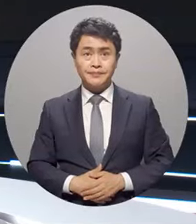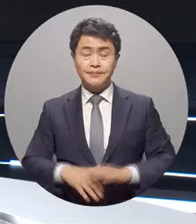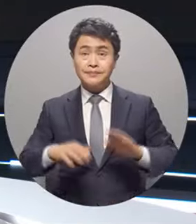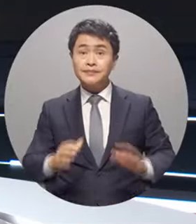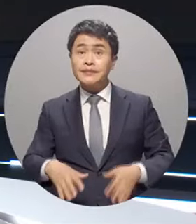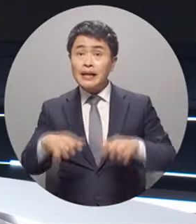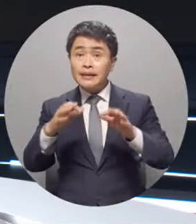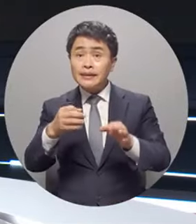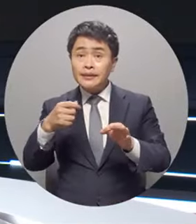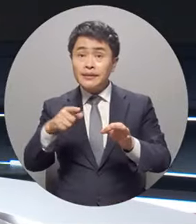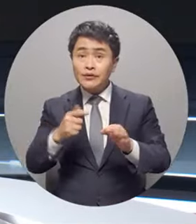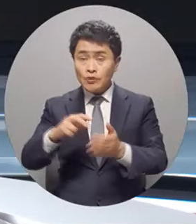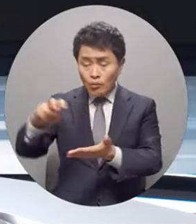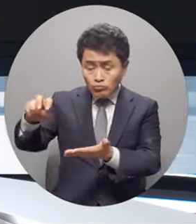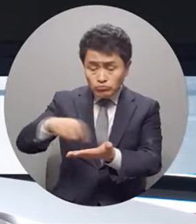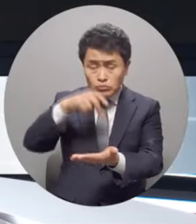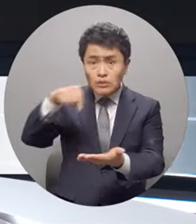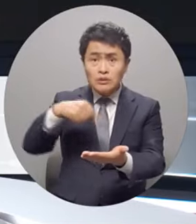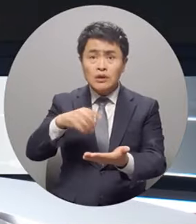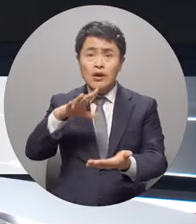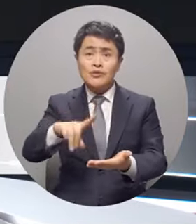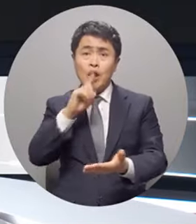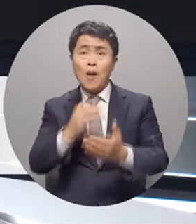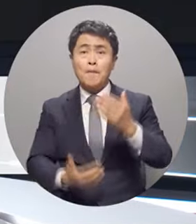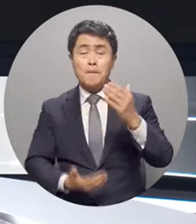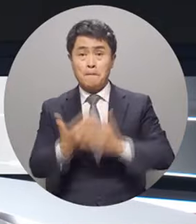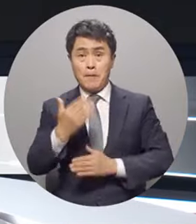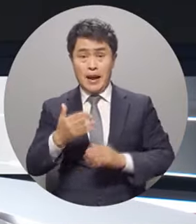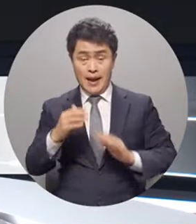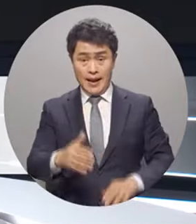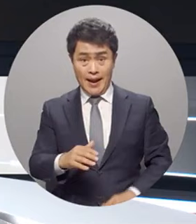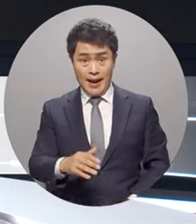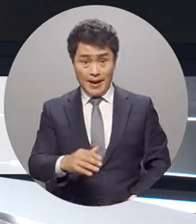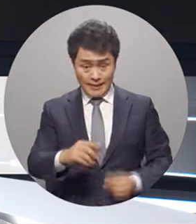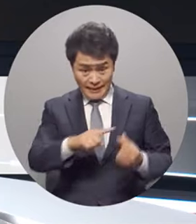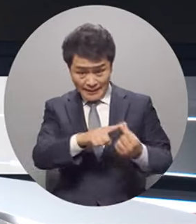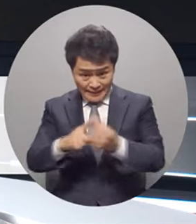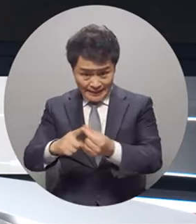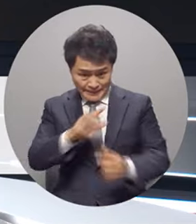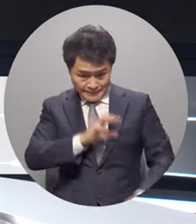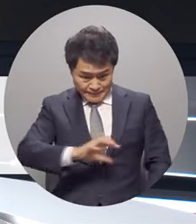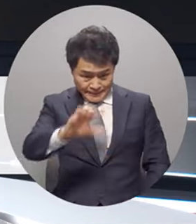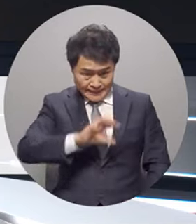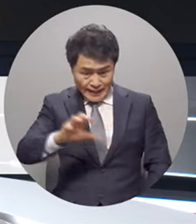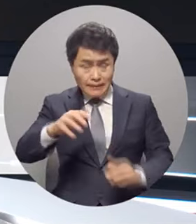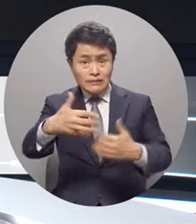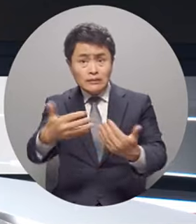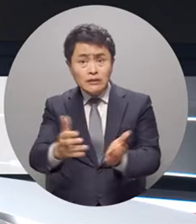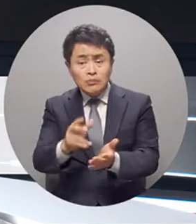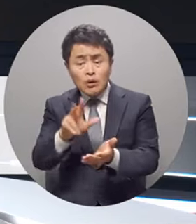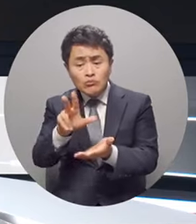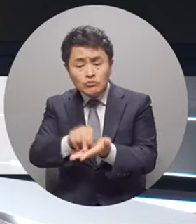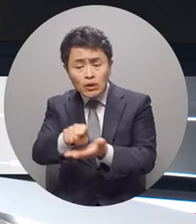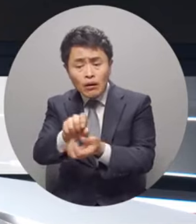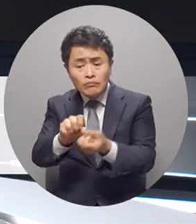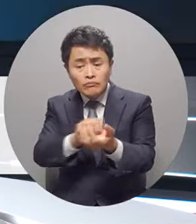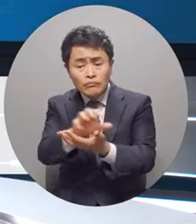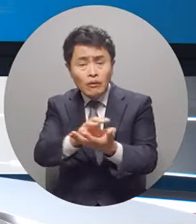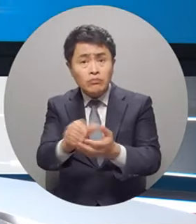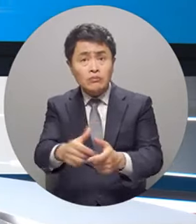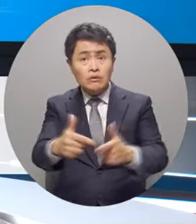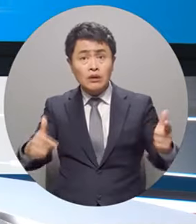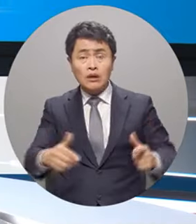김건희 여사의 문자 메시지에서 처음 튀어나온 댓글 팀과 관련해 논란이 계속 확산되는 분위기입니다 이른바